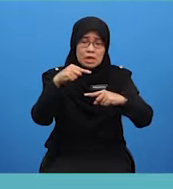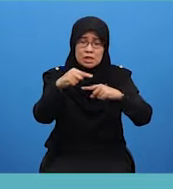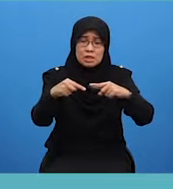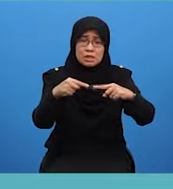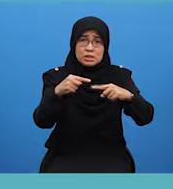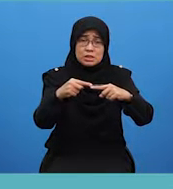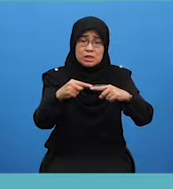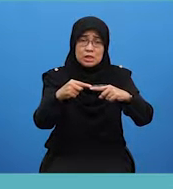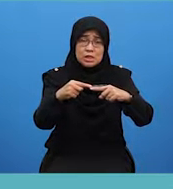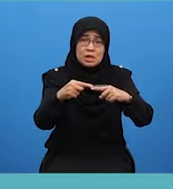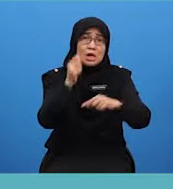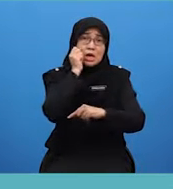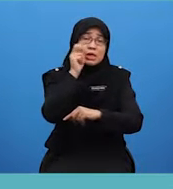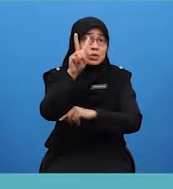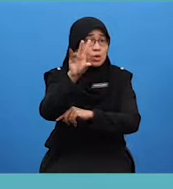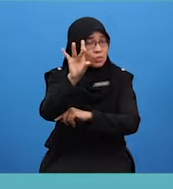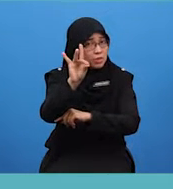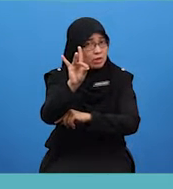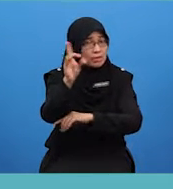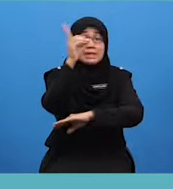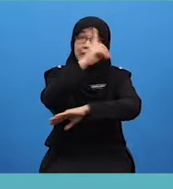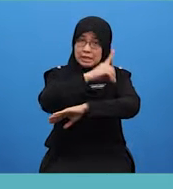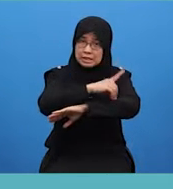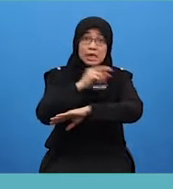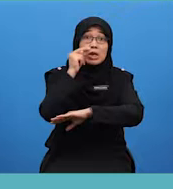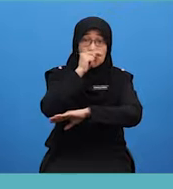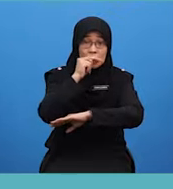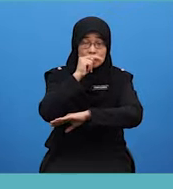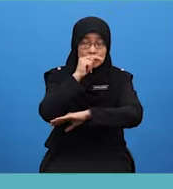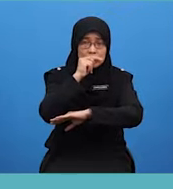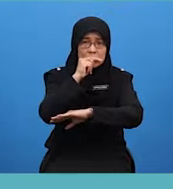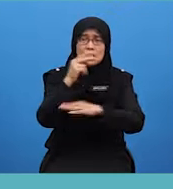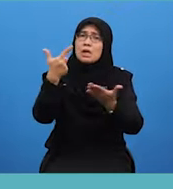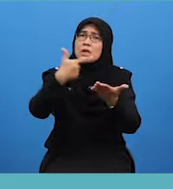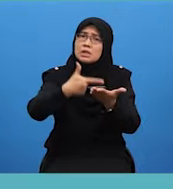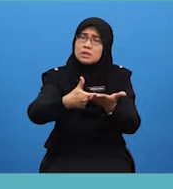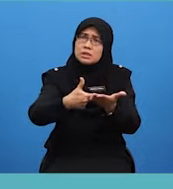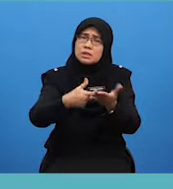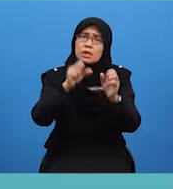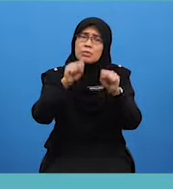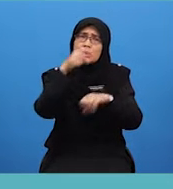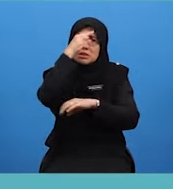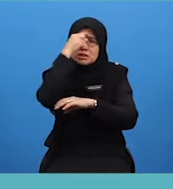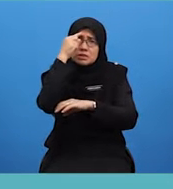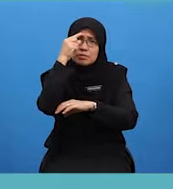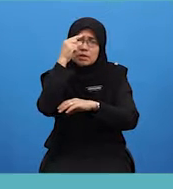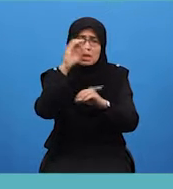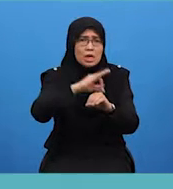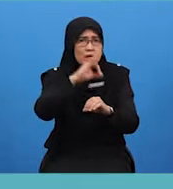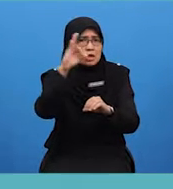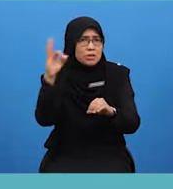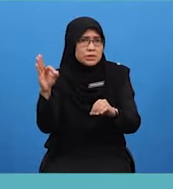selama 28 hari. Selain itu, ia juga boleh disebabkan oleh fasa